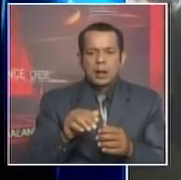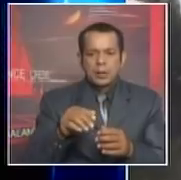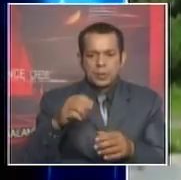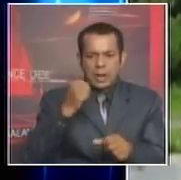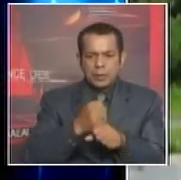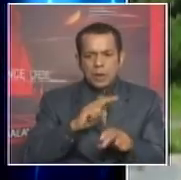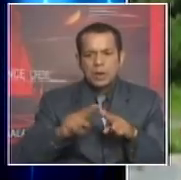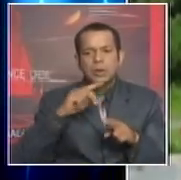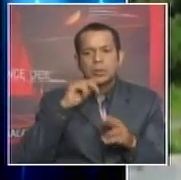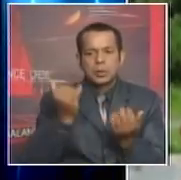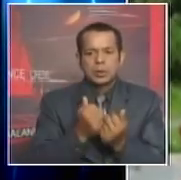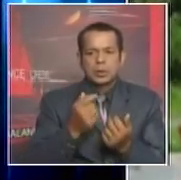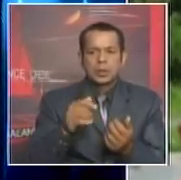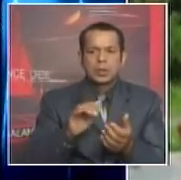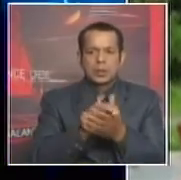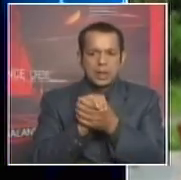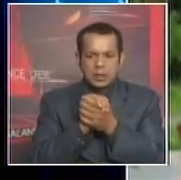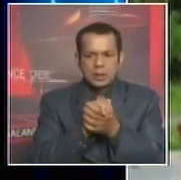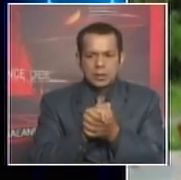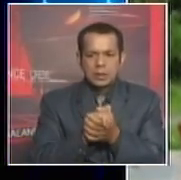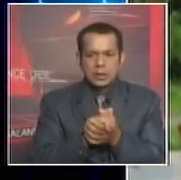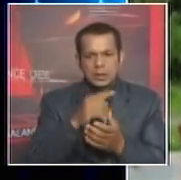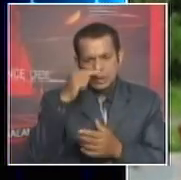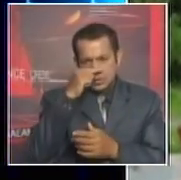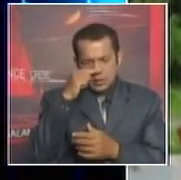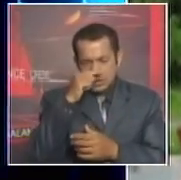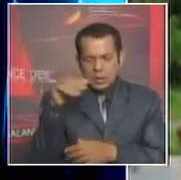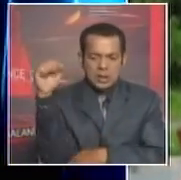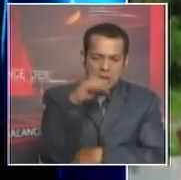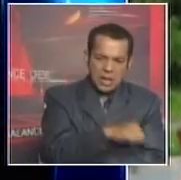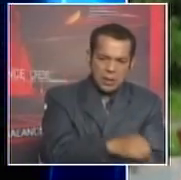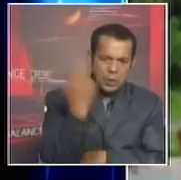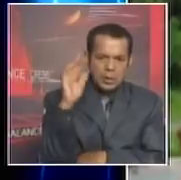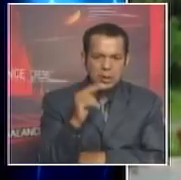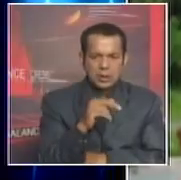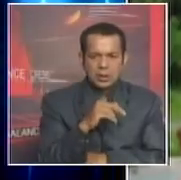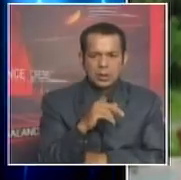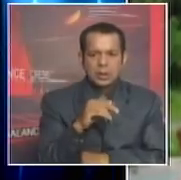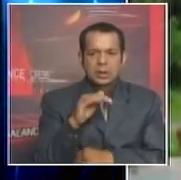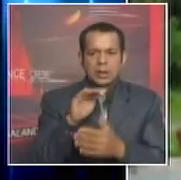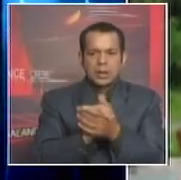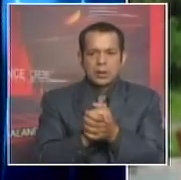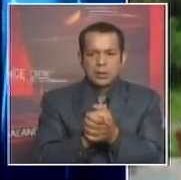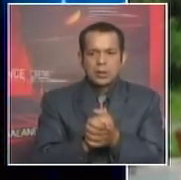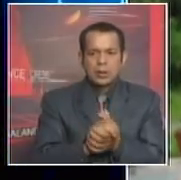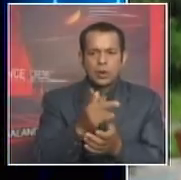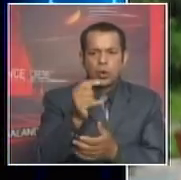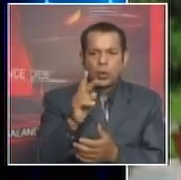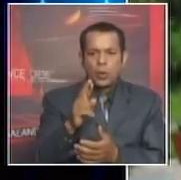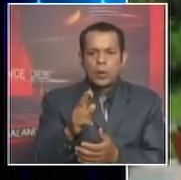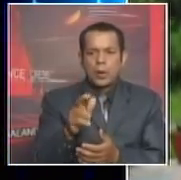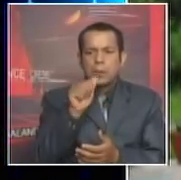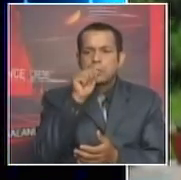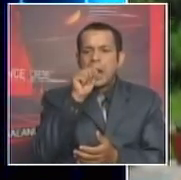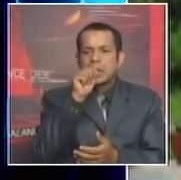भएको बताए। यहाँको व्यवसायी साथीहरू त निराशै भइसकेको छ। अब साथी भाइ आउँदाखेरि कफी खुवाउने हो भने तातो पानी पनि